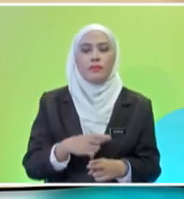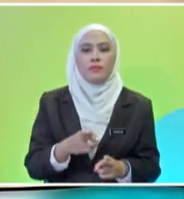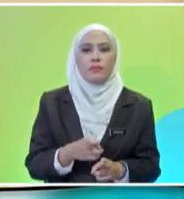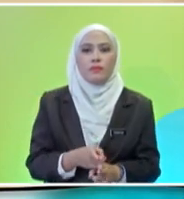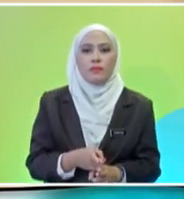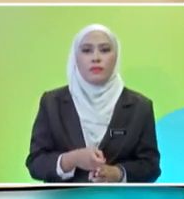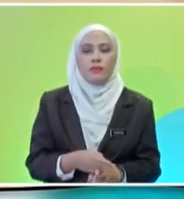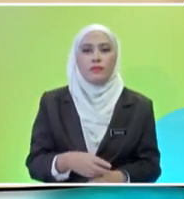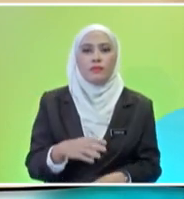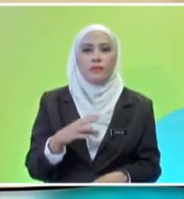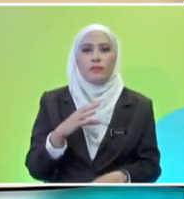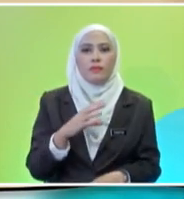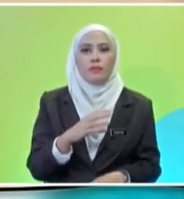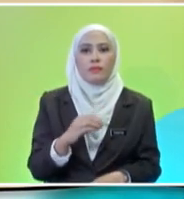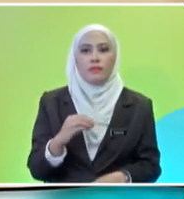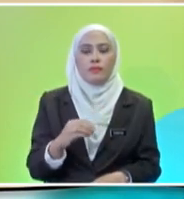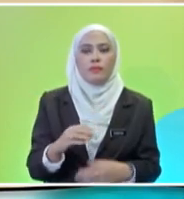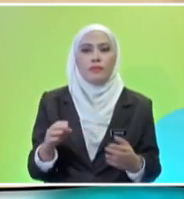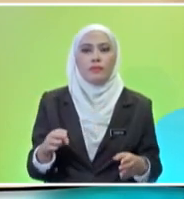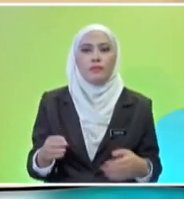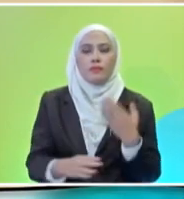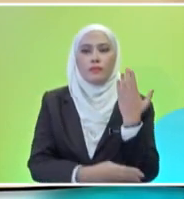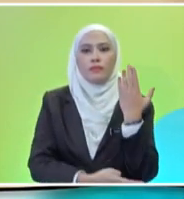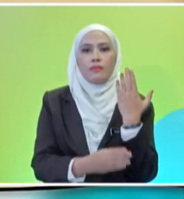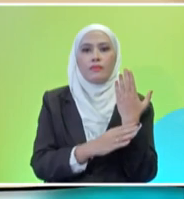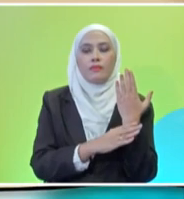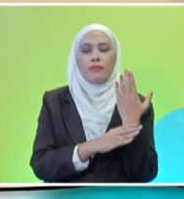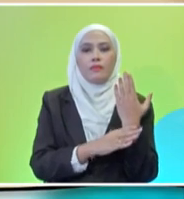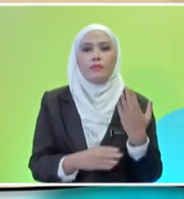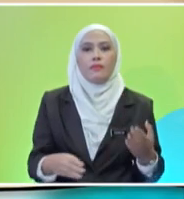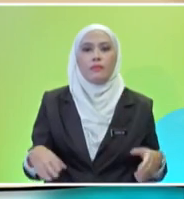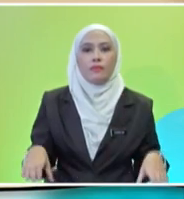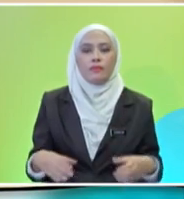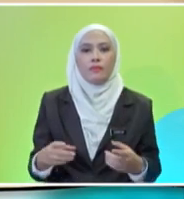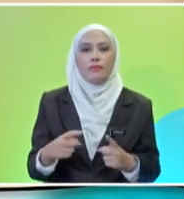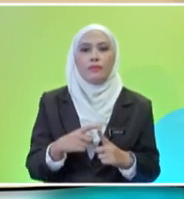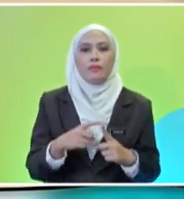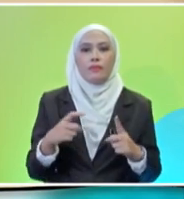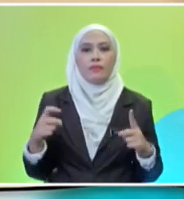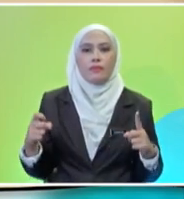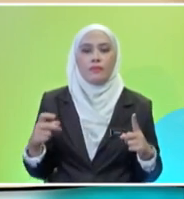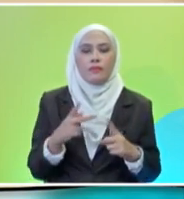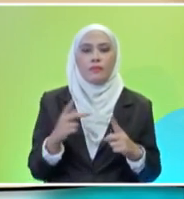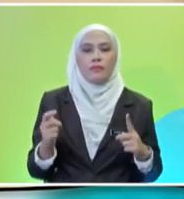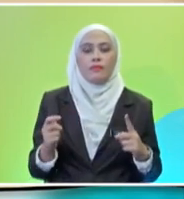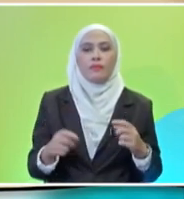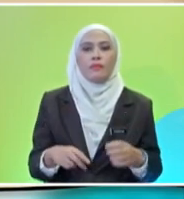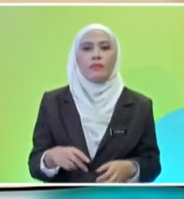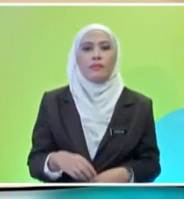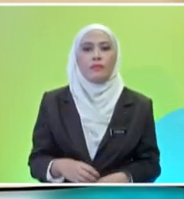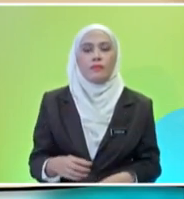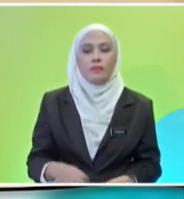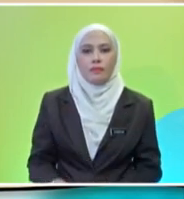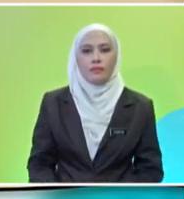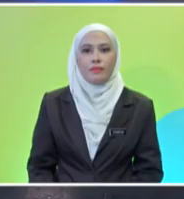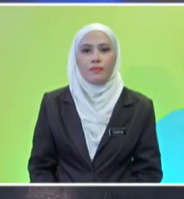bakul waqiqi dibuat dari pada bulu rotan saling Kawung atau kulit kayu